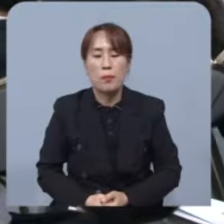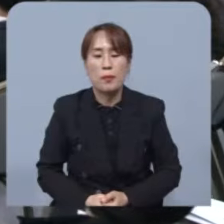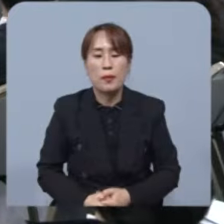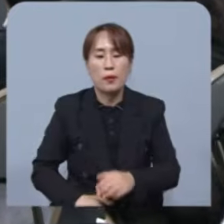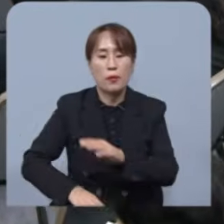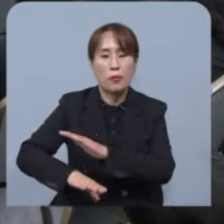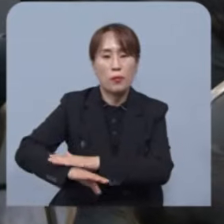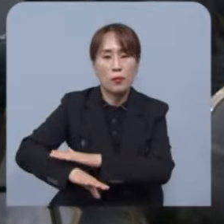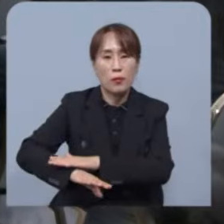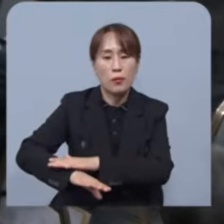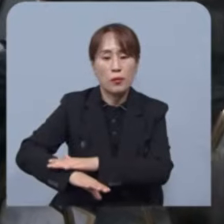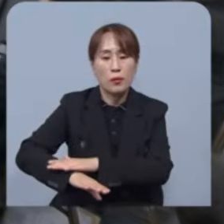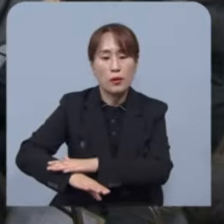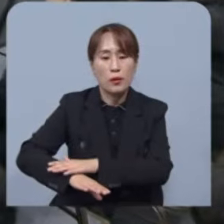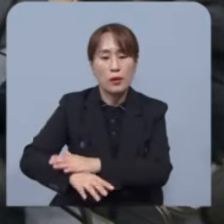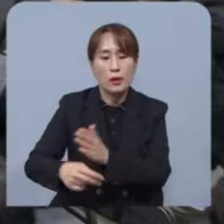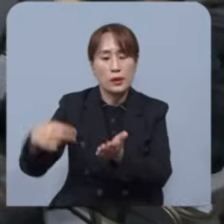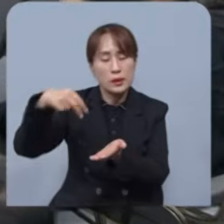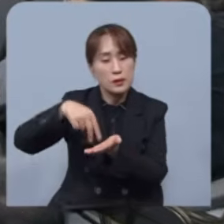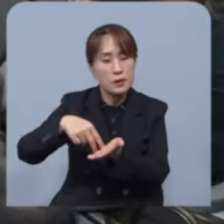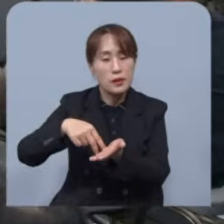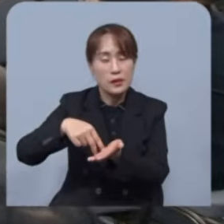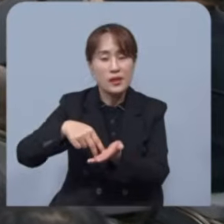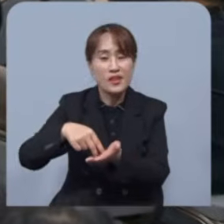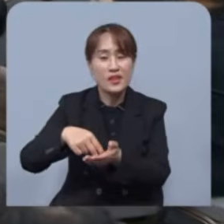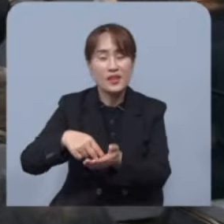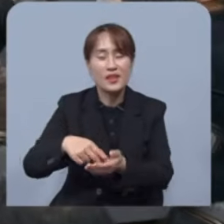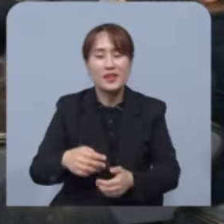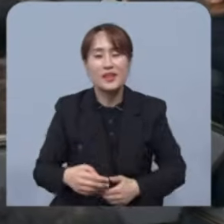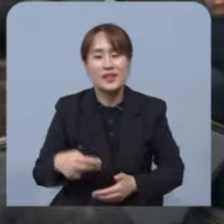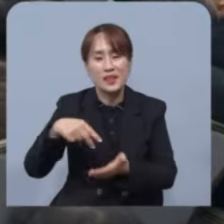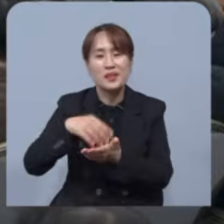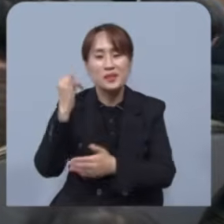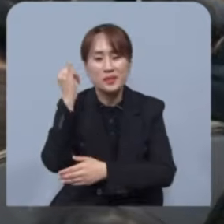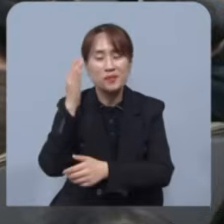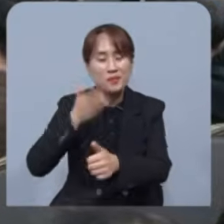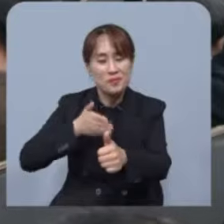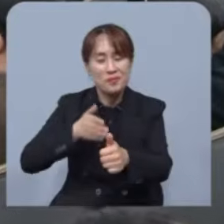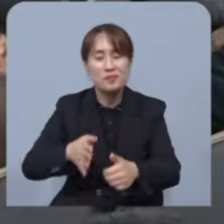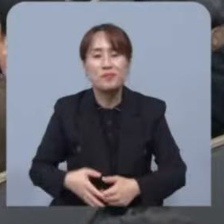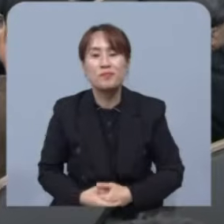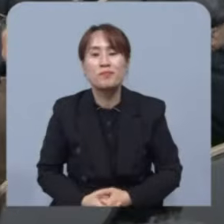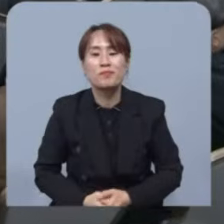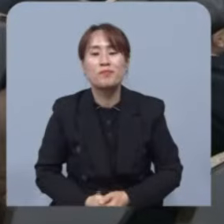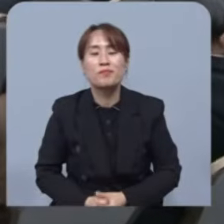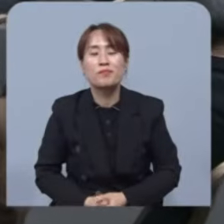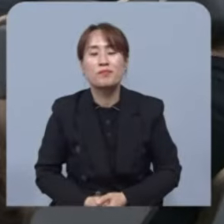저는 오른쪽 분 말씀드린 건데 일어서신 김에 마이크 그럼 전해드리겠습니다.